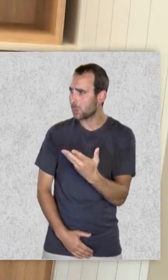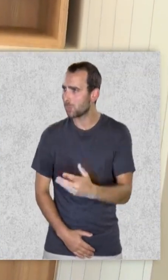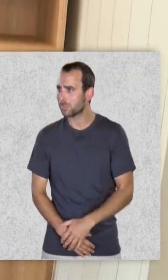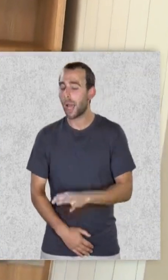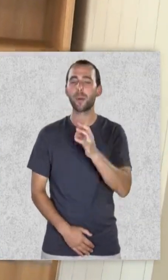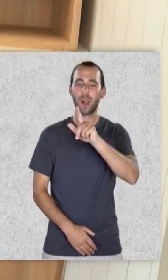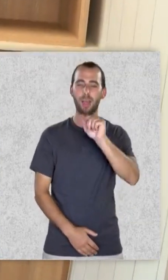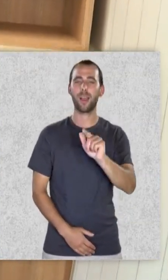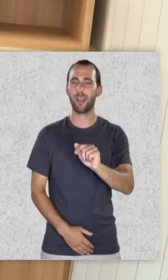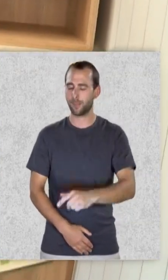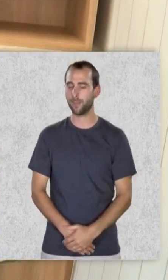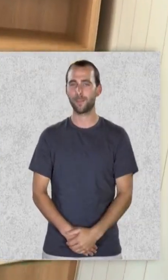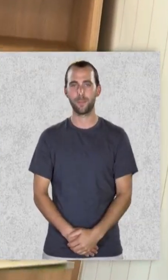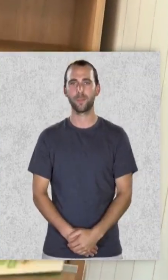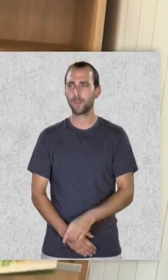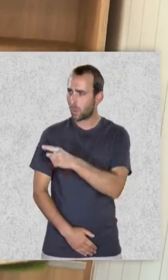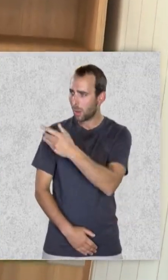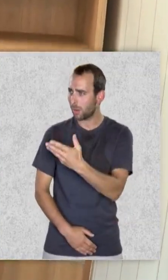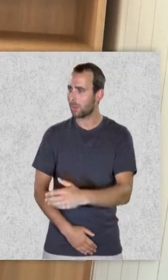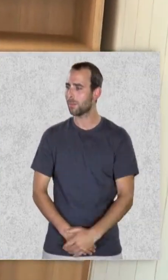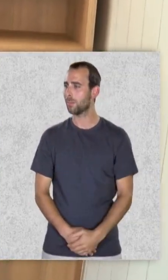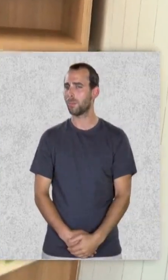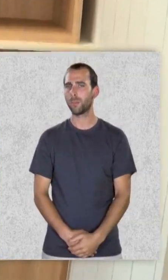là. Toi.